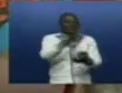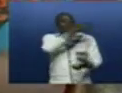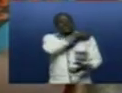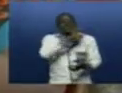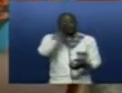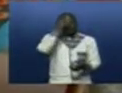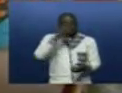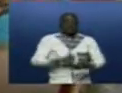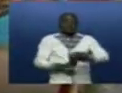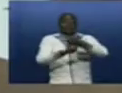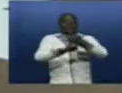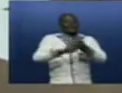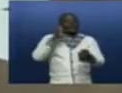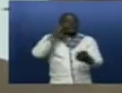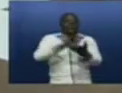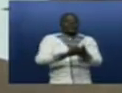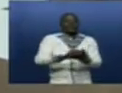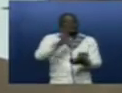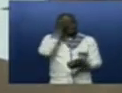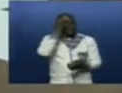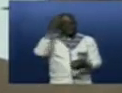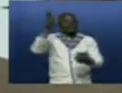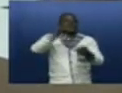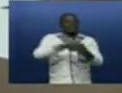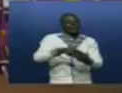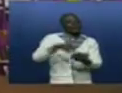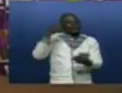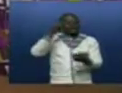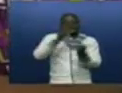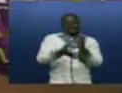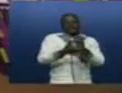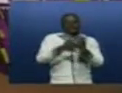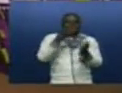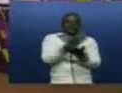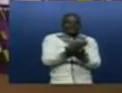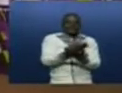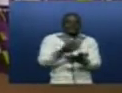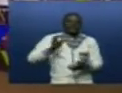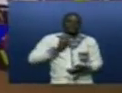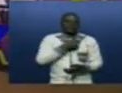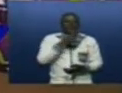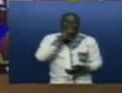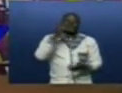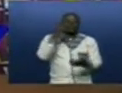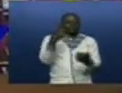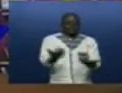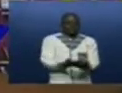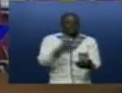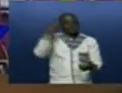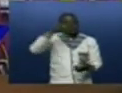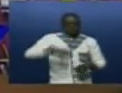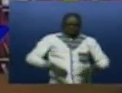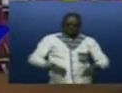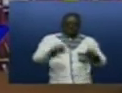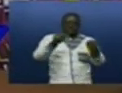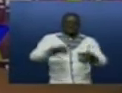épouses des ministres et les partenaires techniques et financiers. Nous sommes là pour renforcer, continuer à donner